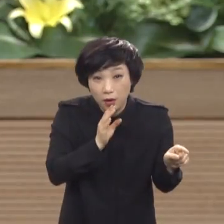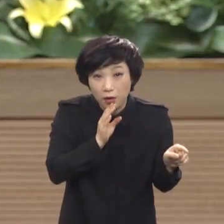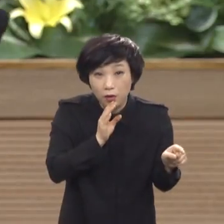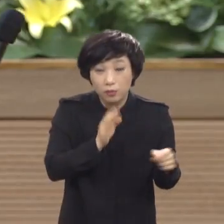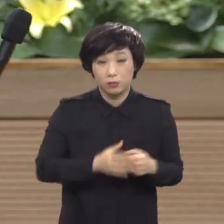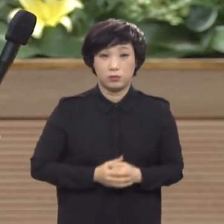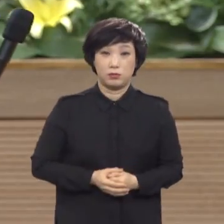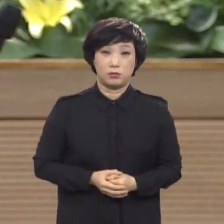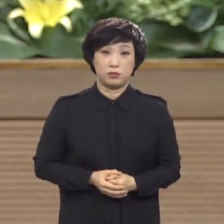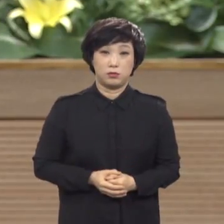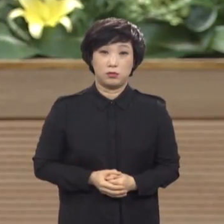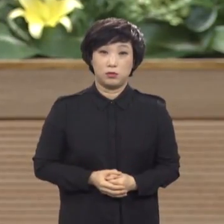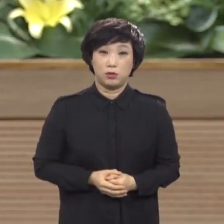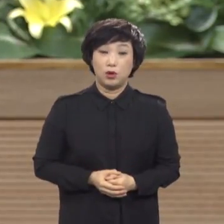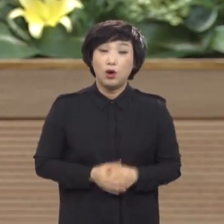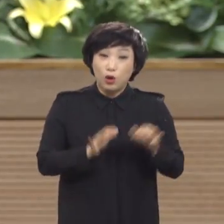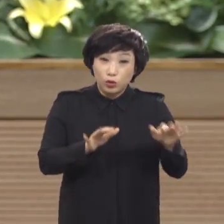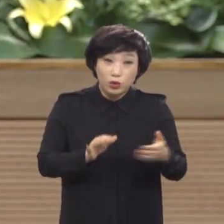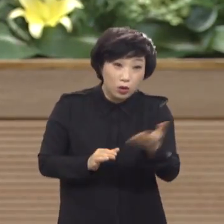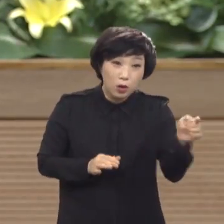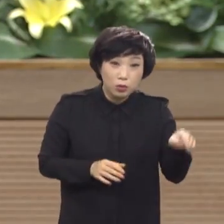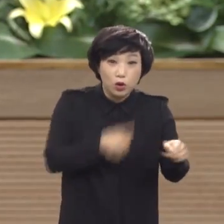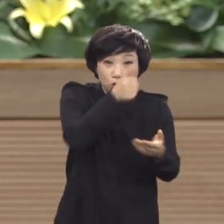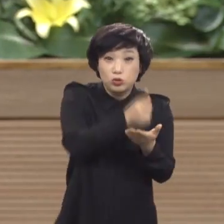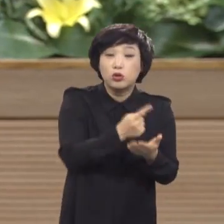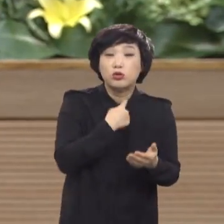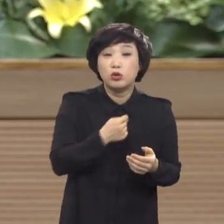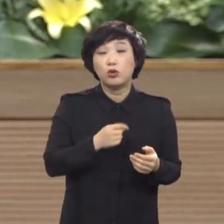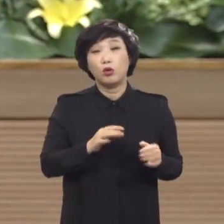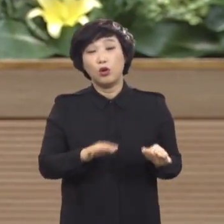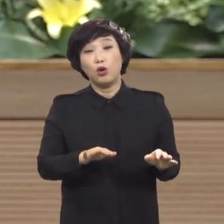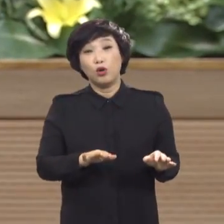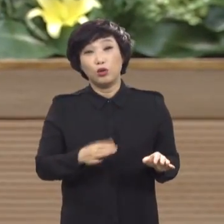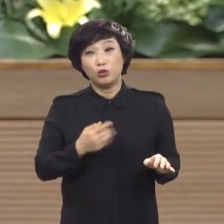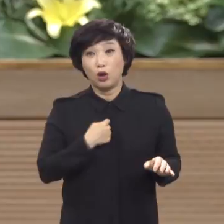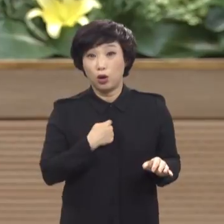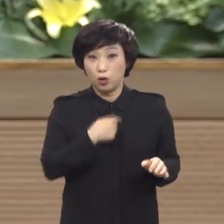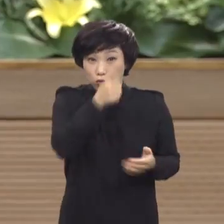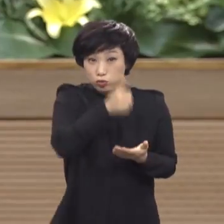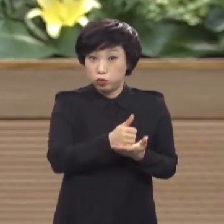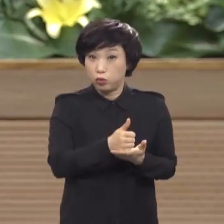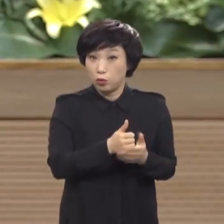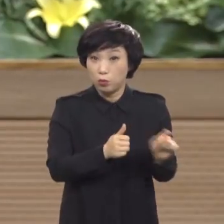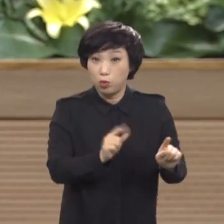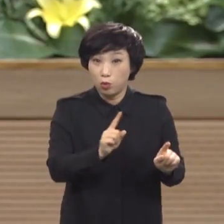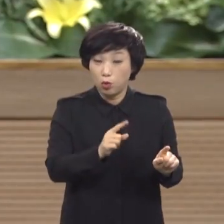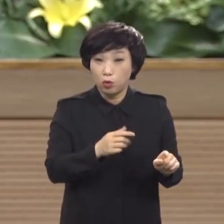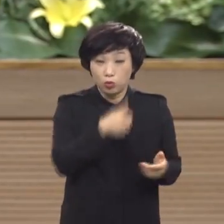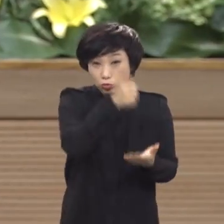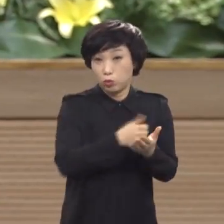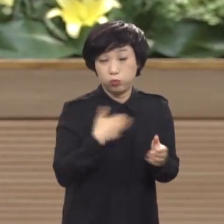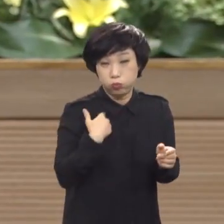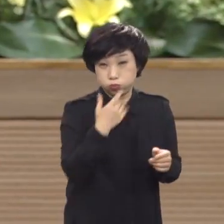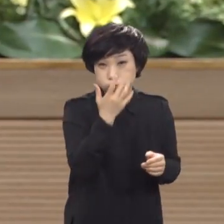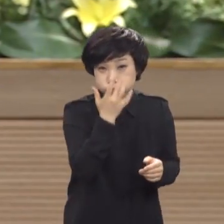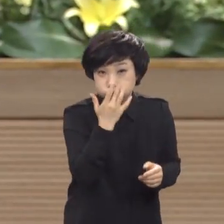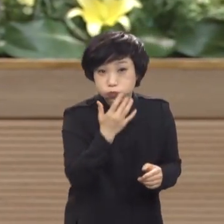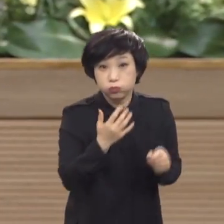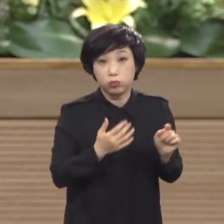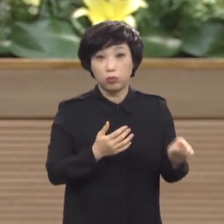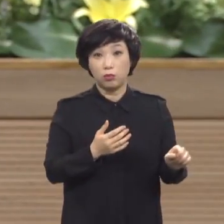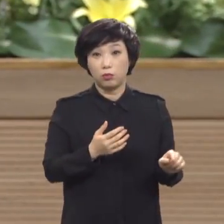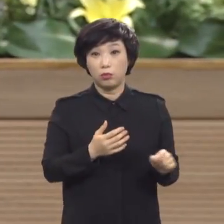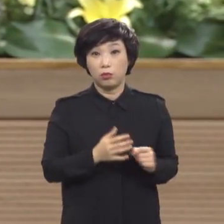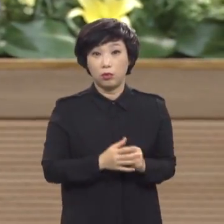그 말이요. 근데 죄를 지면서 죄를 죄인 줄